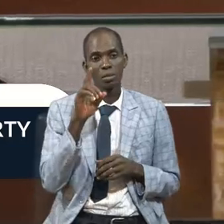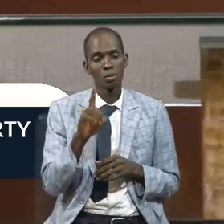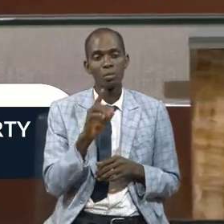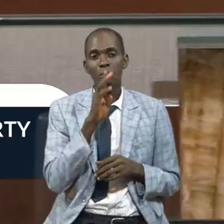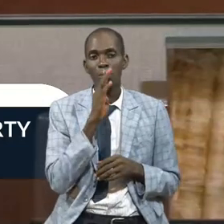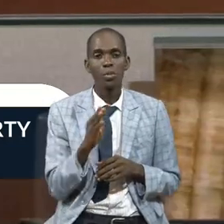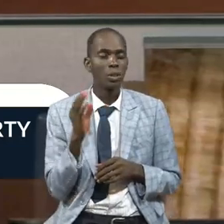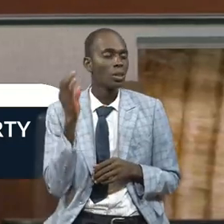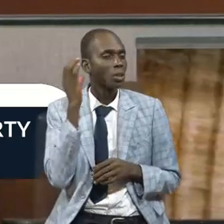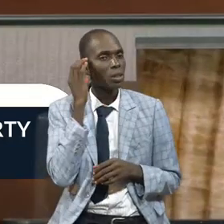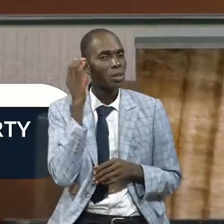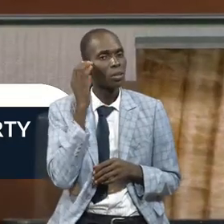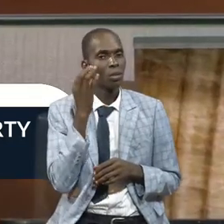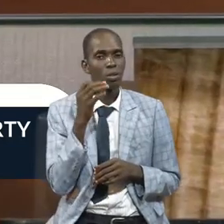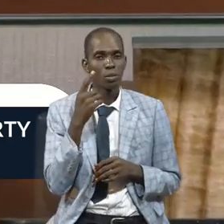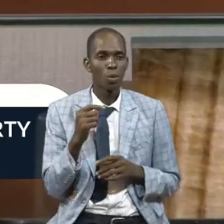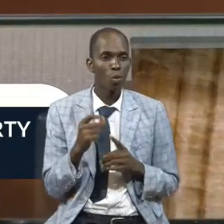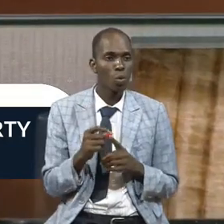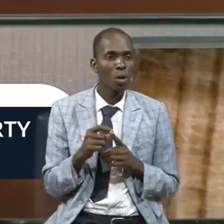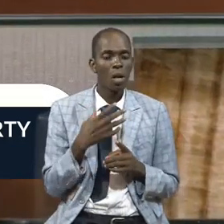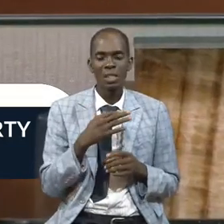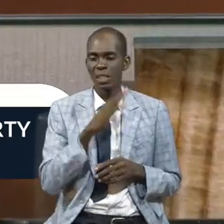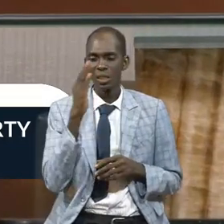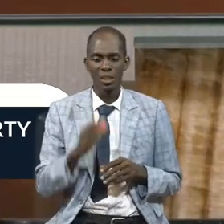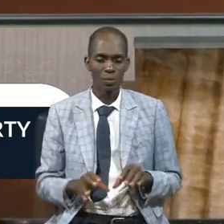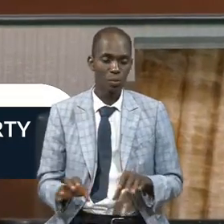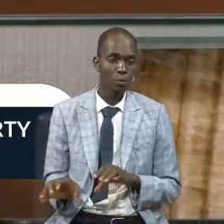dit Jacques 2, verset